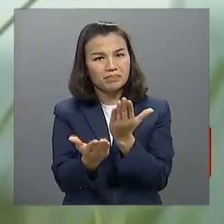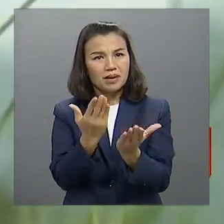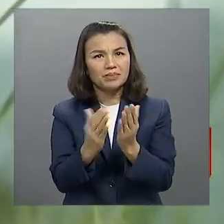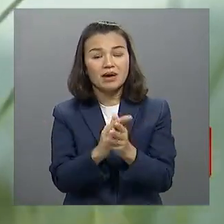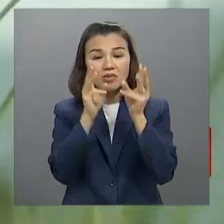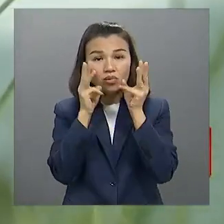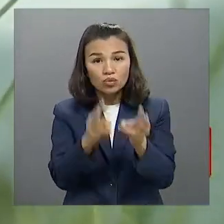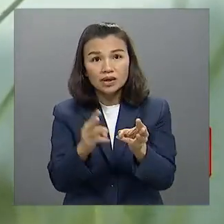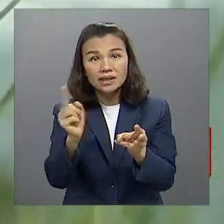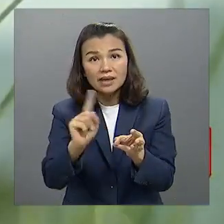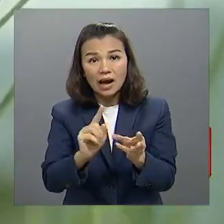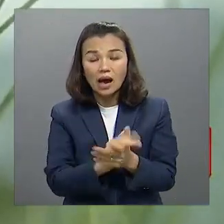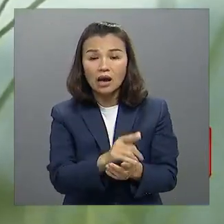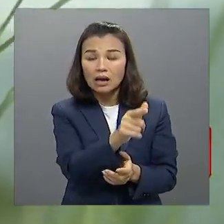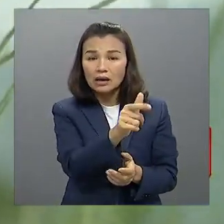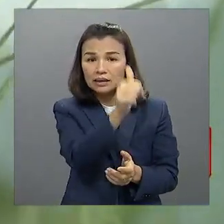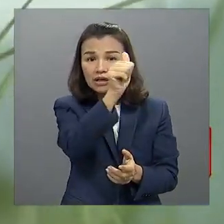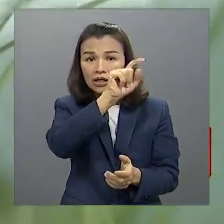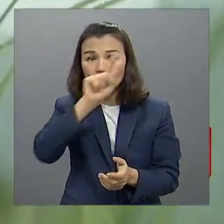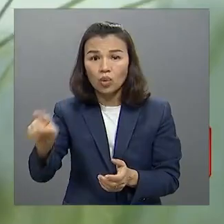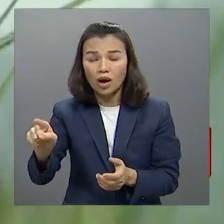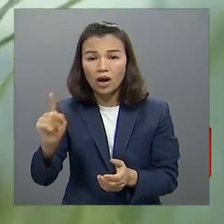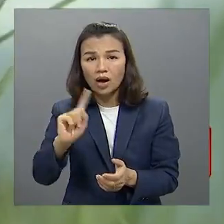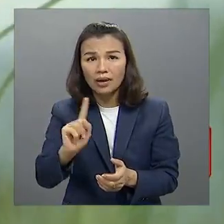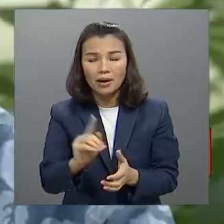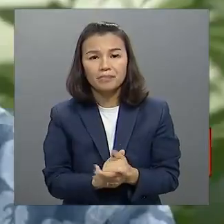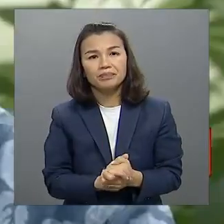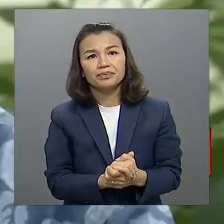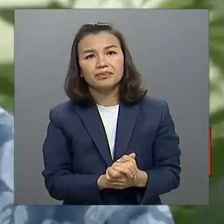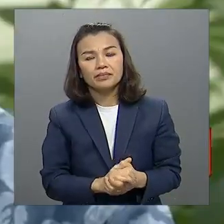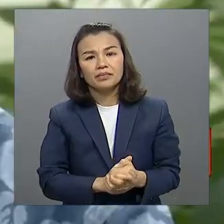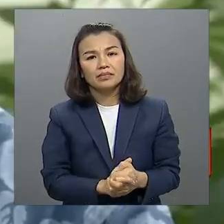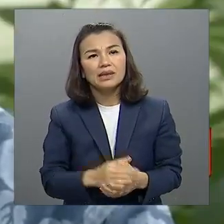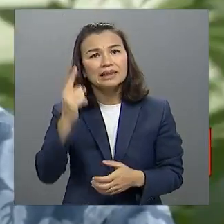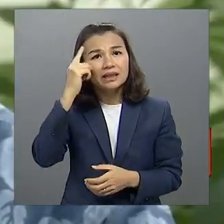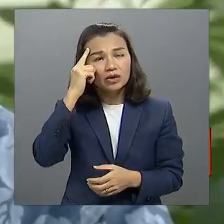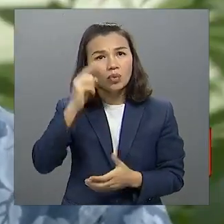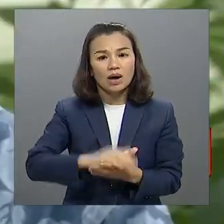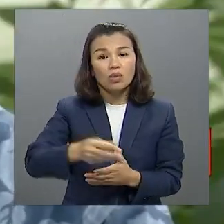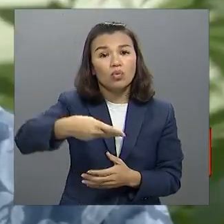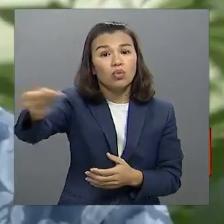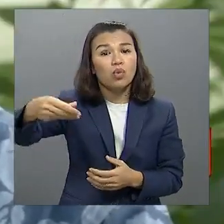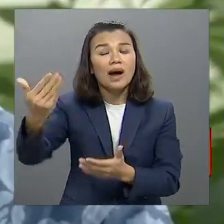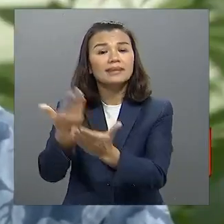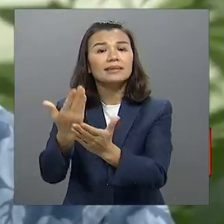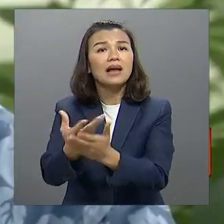ามันได้ผลก็ถามเพราะว่ารู้ไหมหวานต้นทุนเราเท่าไหร่พ่อหมอไม่